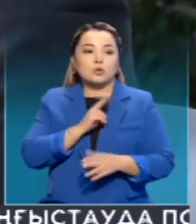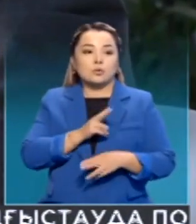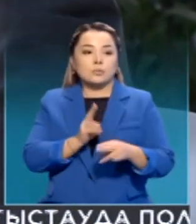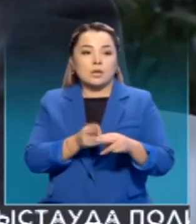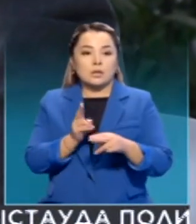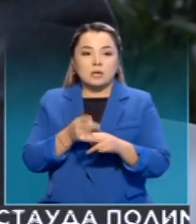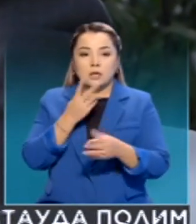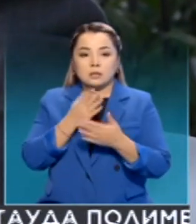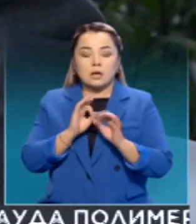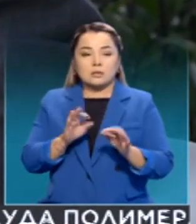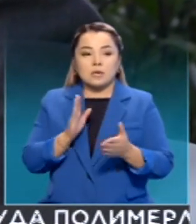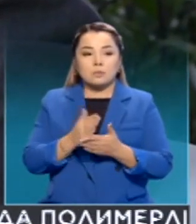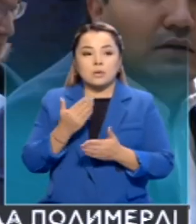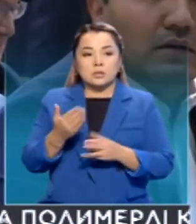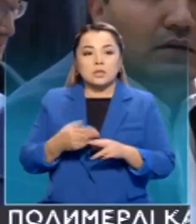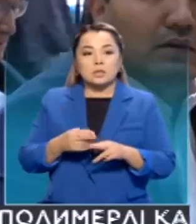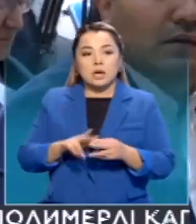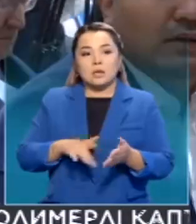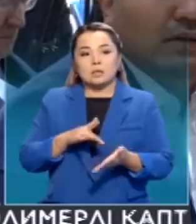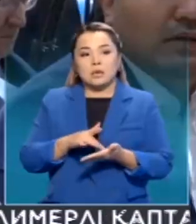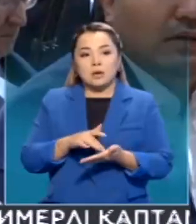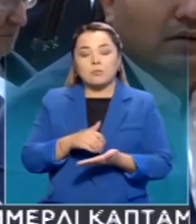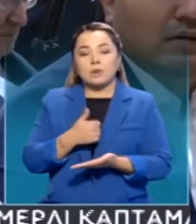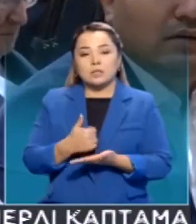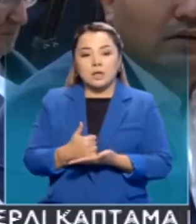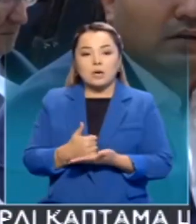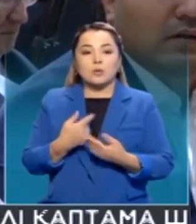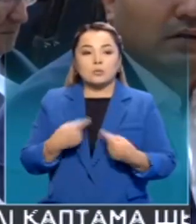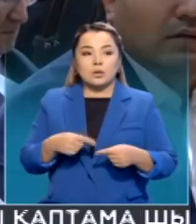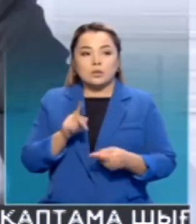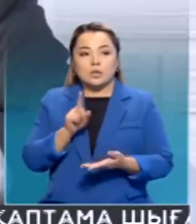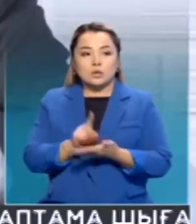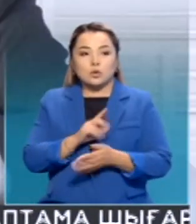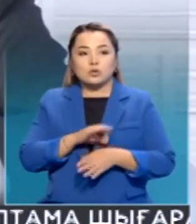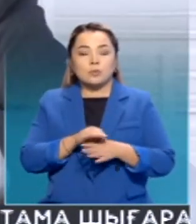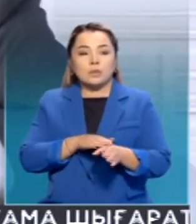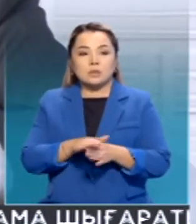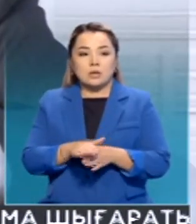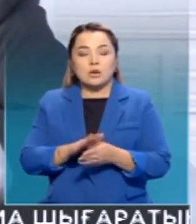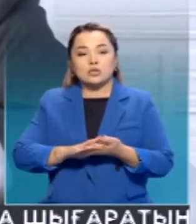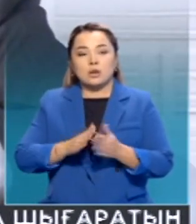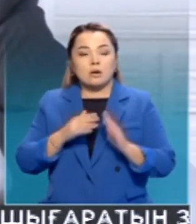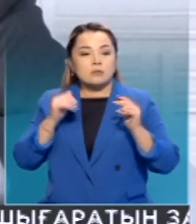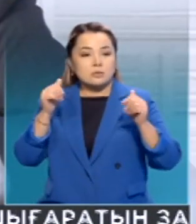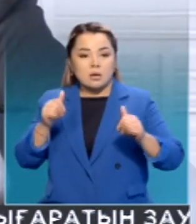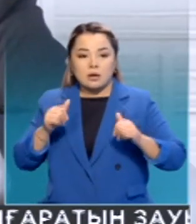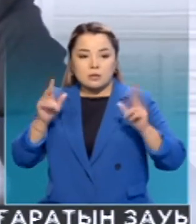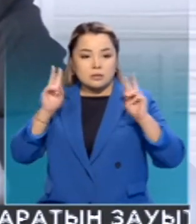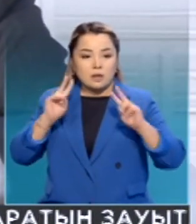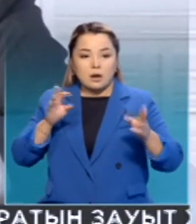кедергі келтіретіні айтылды. Алайда шаһар басшысы мен тиісті басқарма жетекшілері де жағдайдан бейхабар болды.